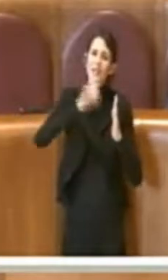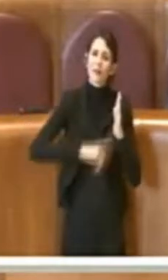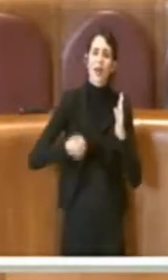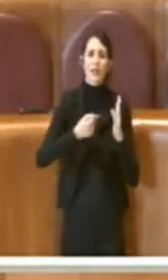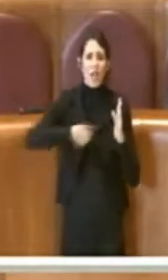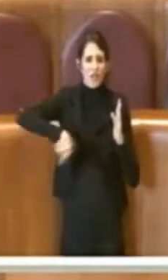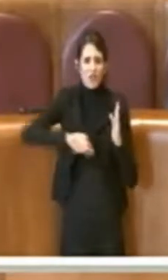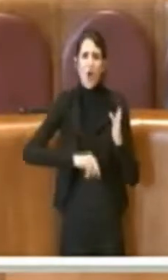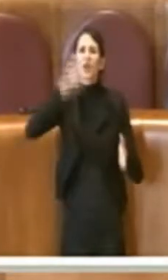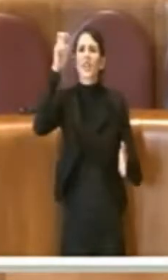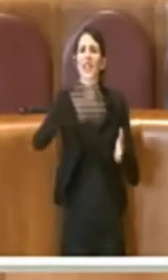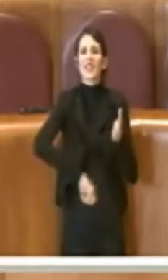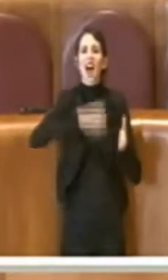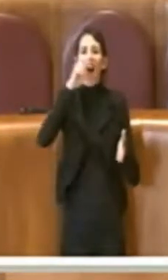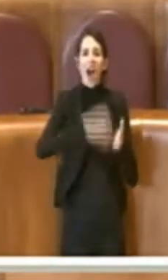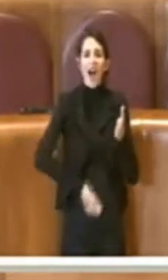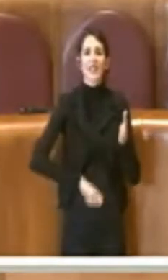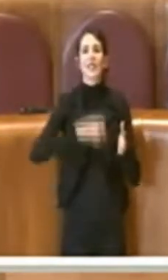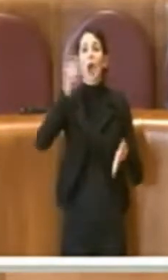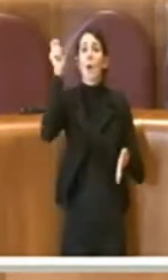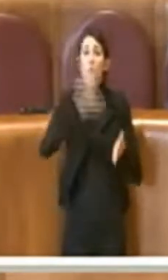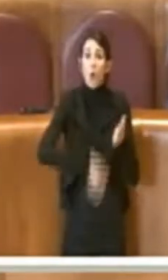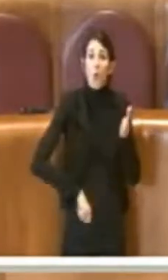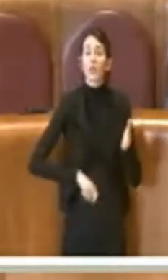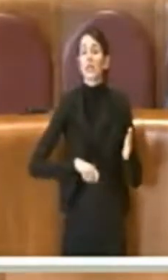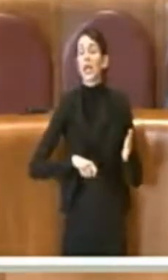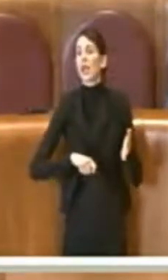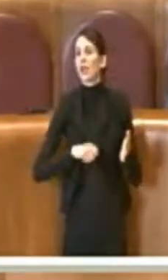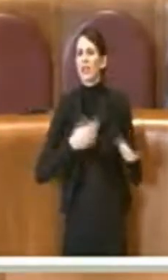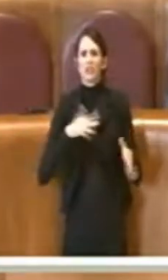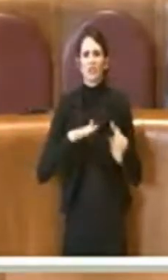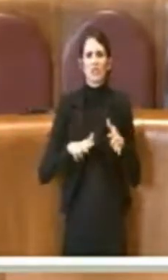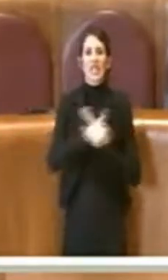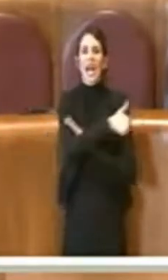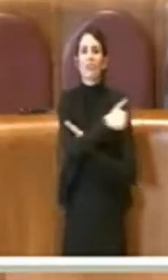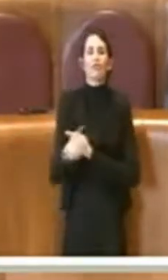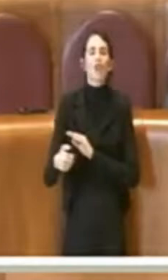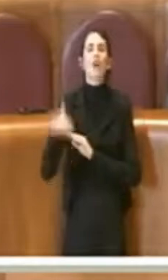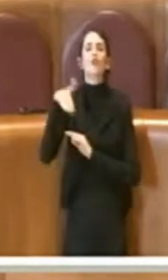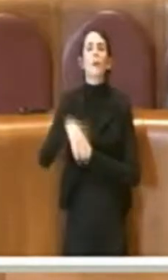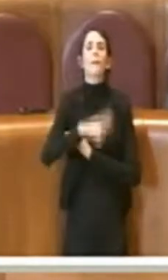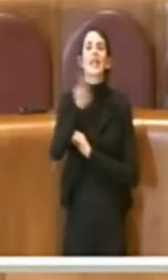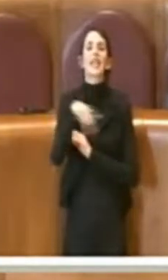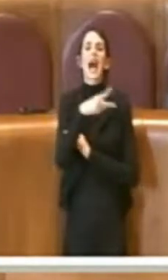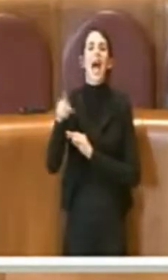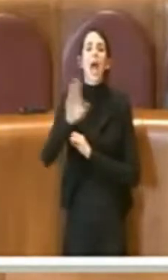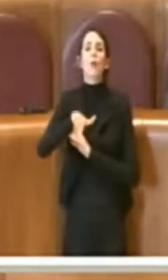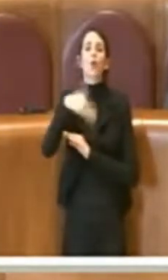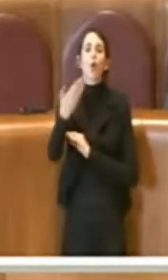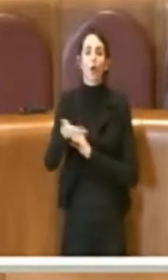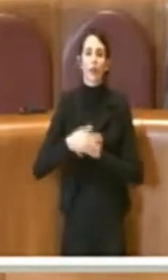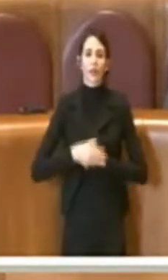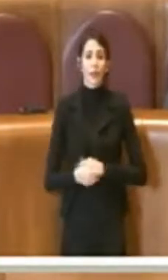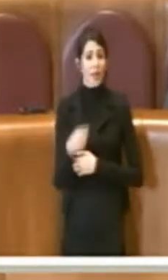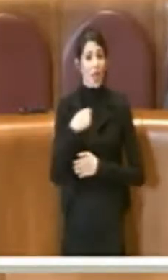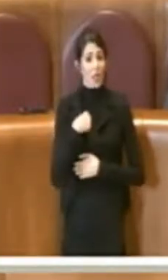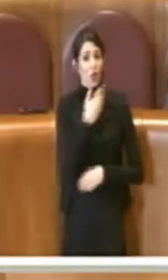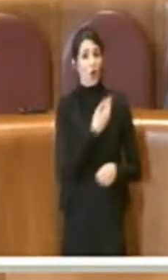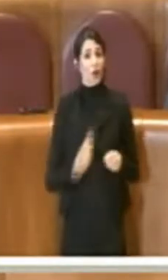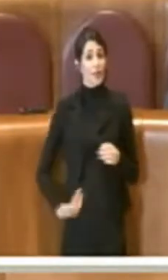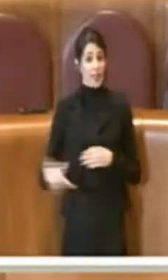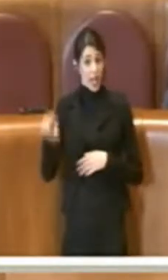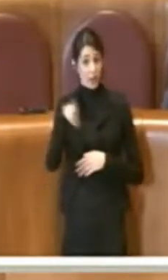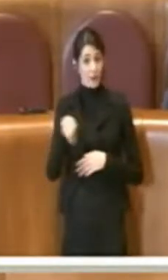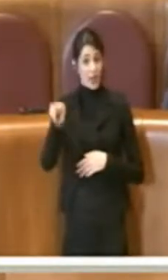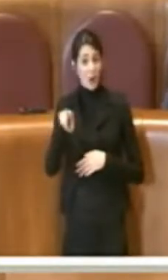more. Io condivido quello che è stato detto dal consigliere Pelonzi, ed è infatti questo più o meno il